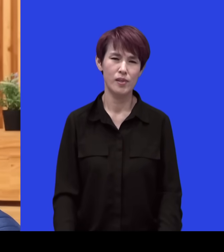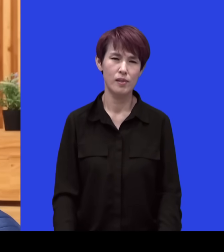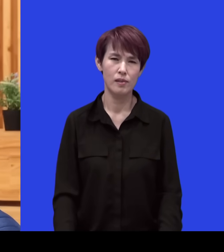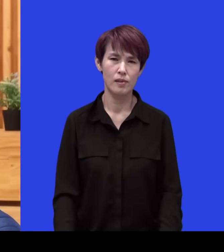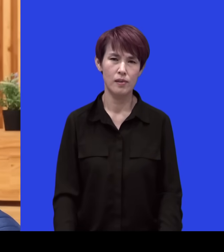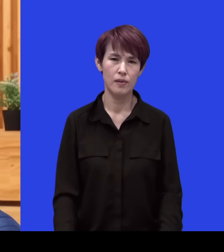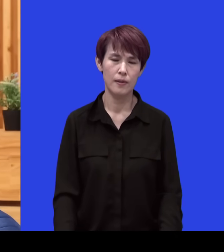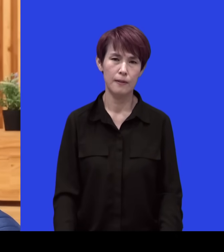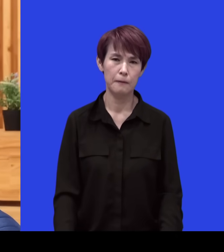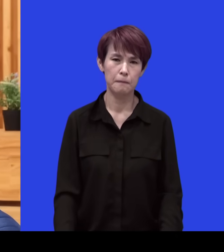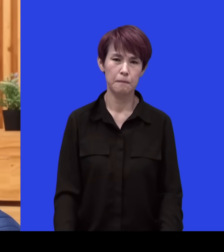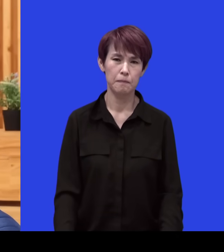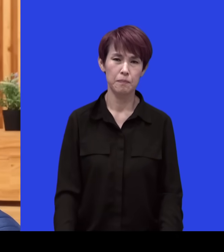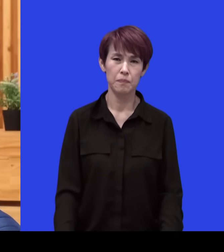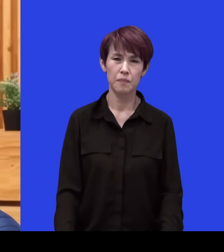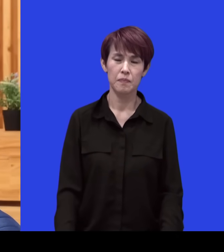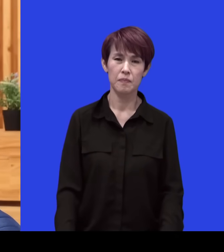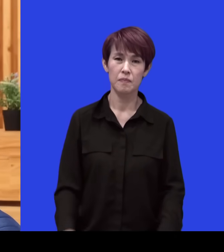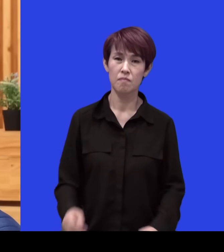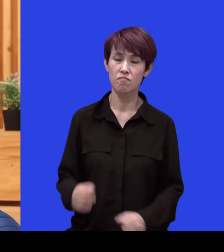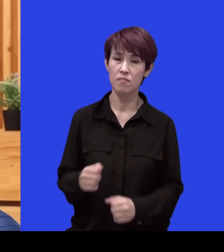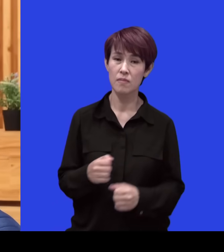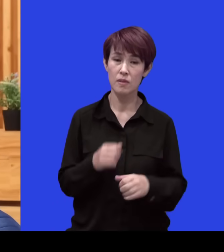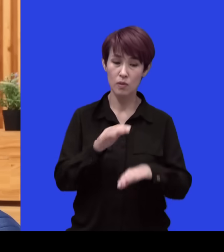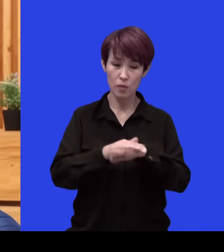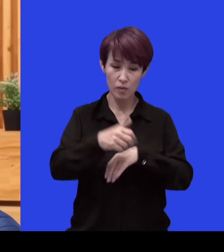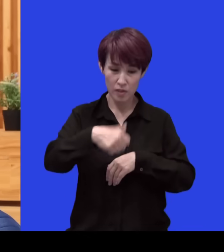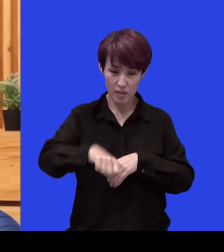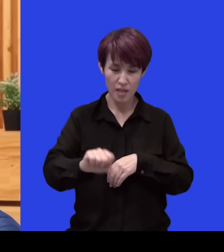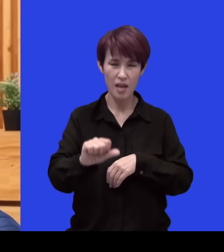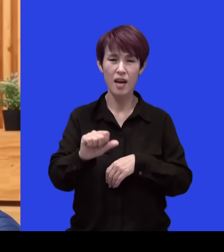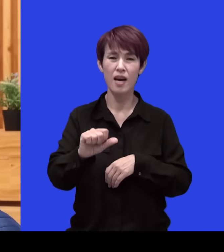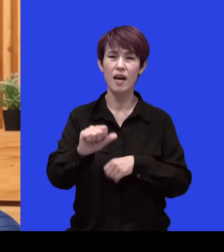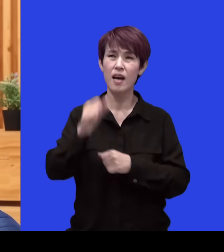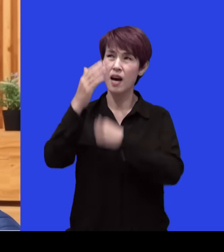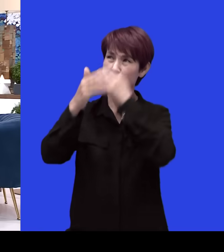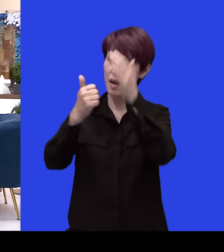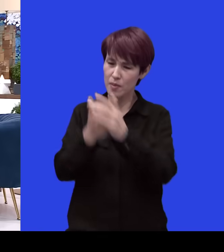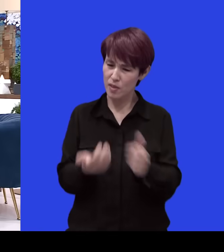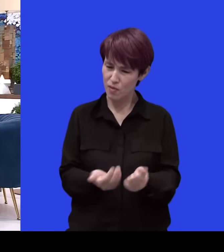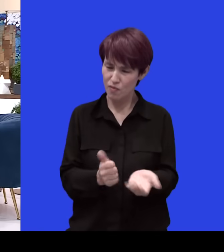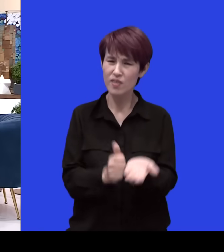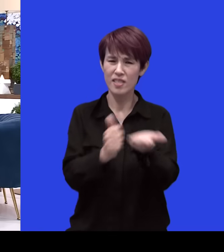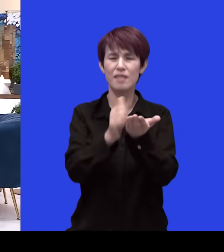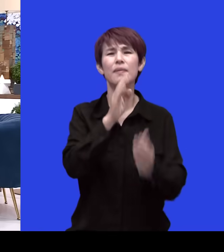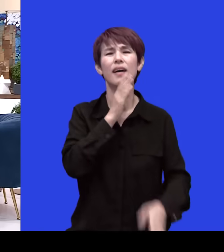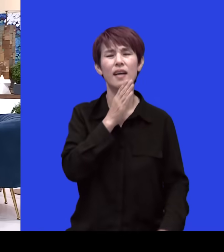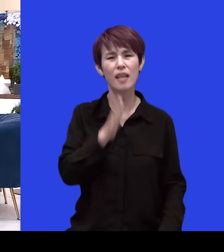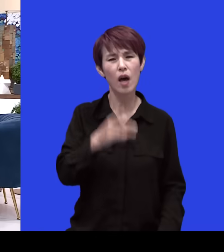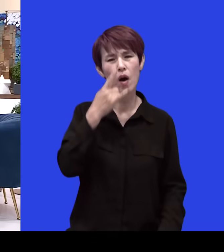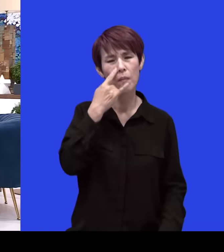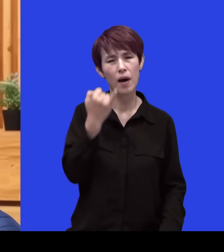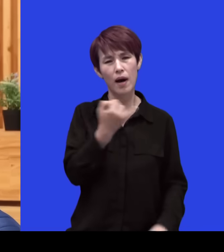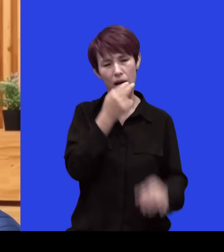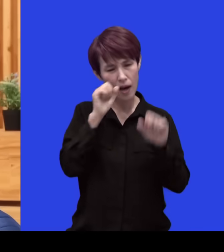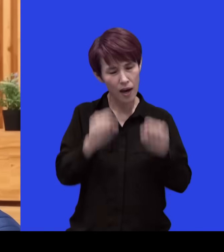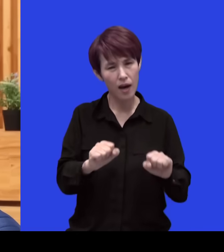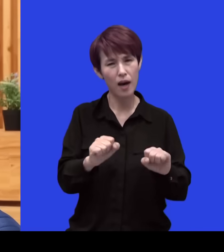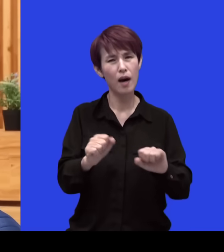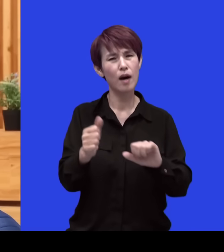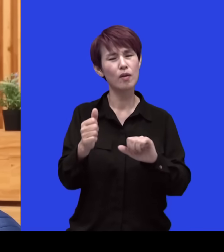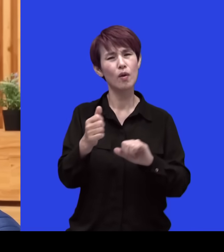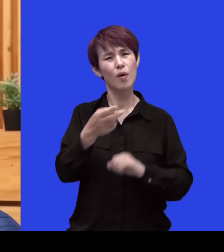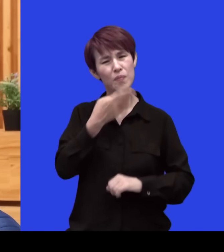뭐 하나님이 키우지 엄마가 키우. 그래도 엄마가 있는 거 없는 거는 차이가 나죠. 맞아요. 다르죠. 예, 우리 그러니까